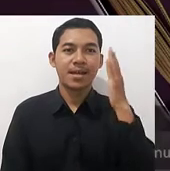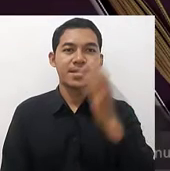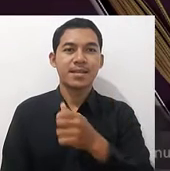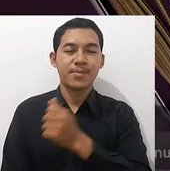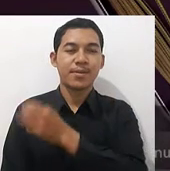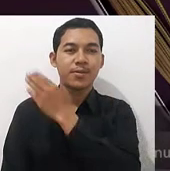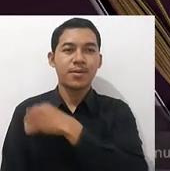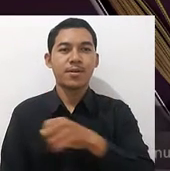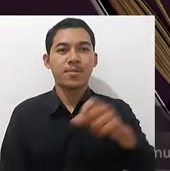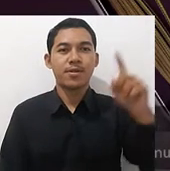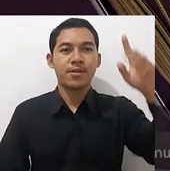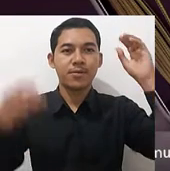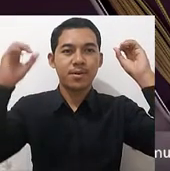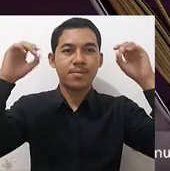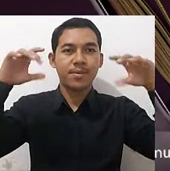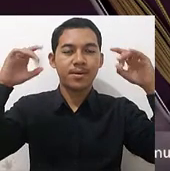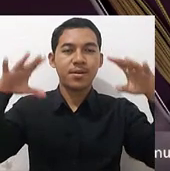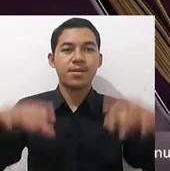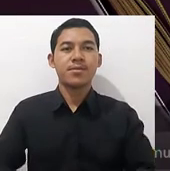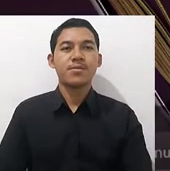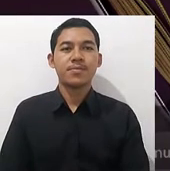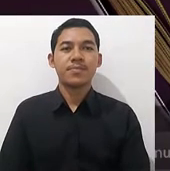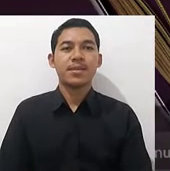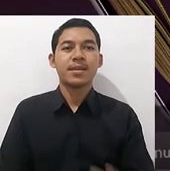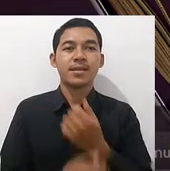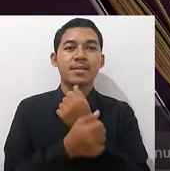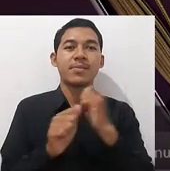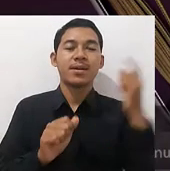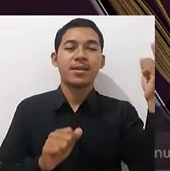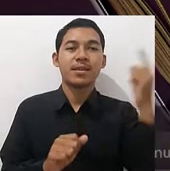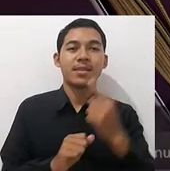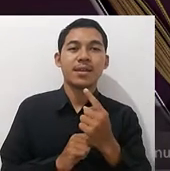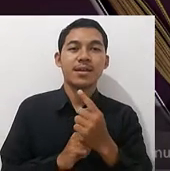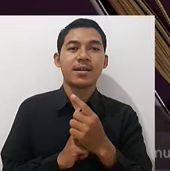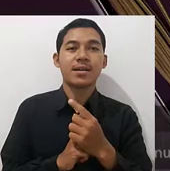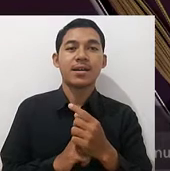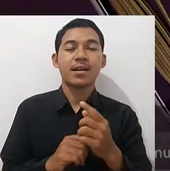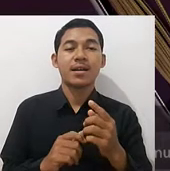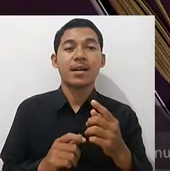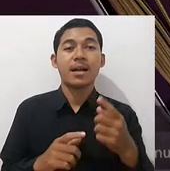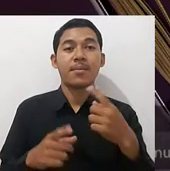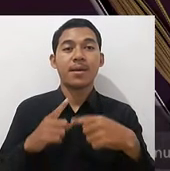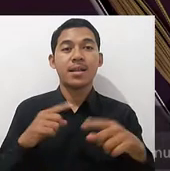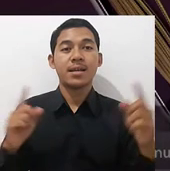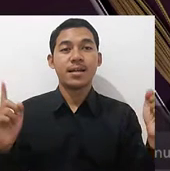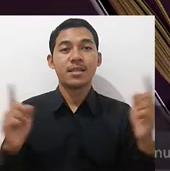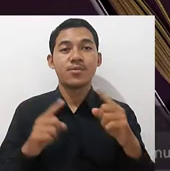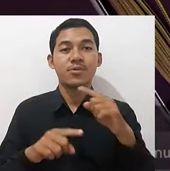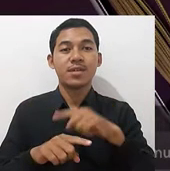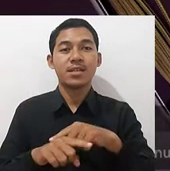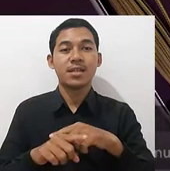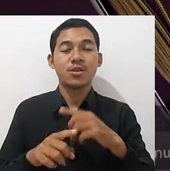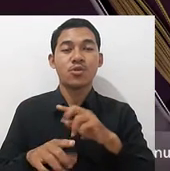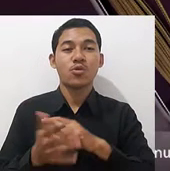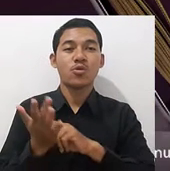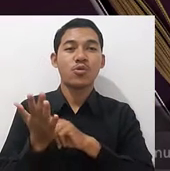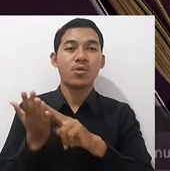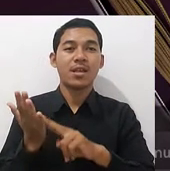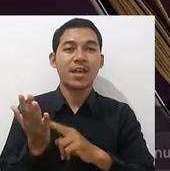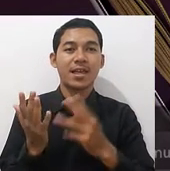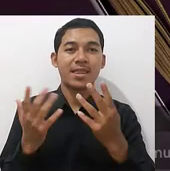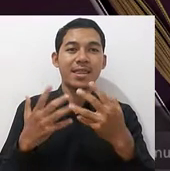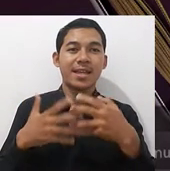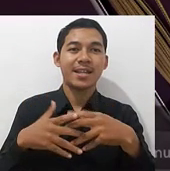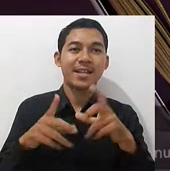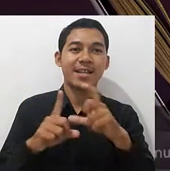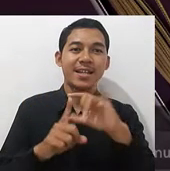Assalamualaikum warahmatullahi wabarakatuh. Selamat datang dan kembali berjumpa lagi dalam perkuliahan teknik digital